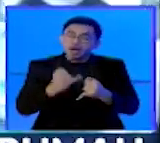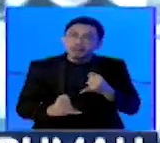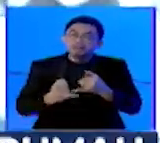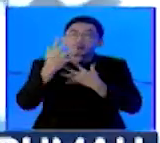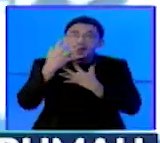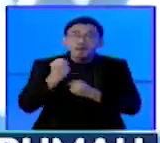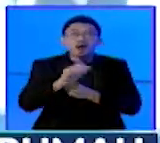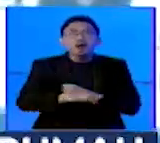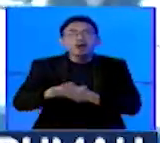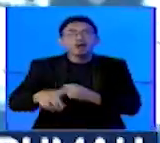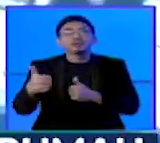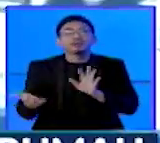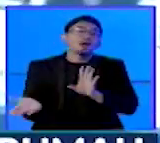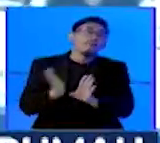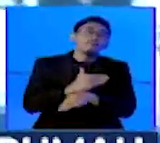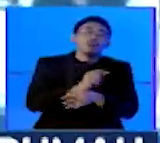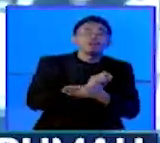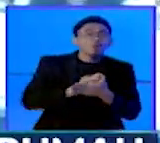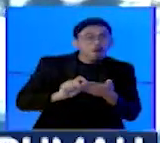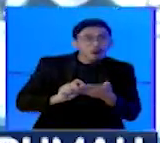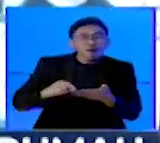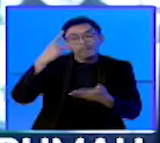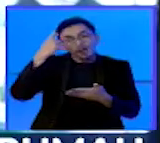siswa bisa kembali belajar di sekolah sebagai rumah